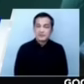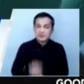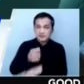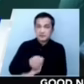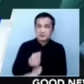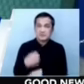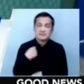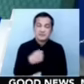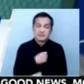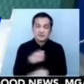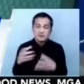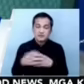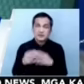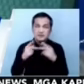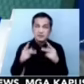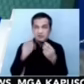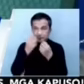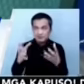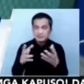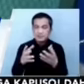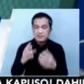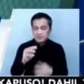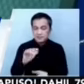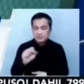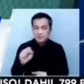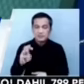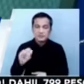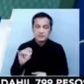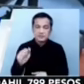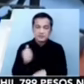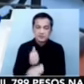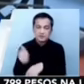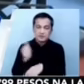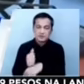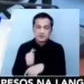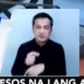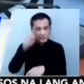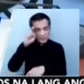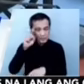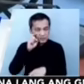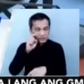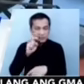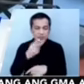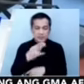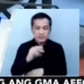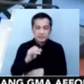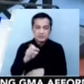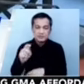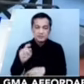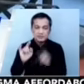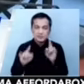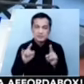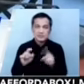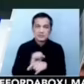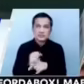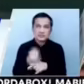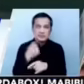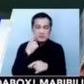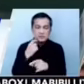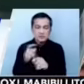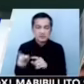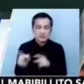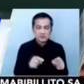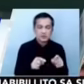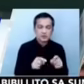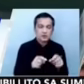on public information and mass media sa mga alegasyon ng sexual harassment sa media industry kanina napunta ang usapin sa rape ng